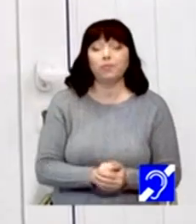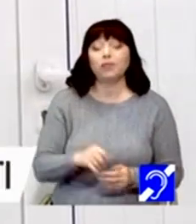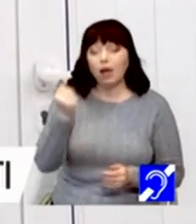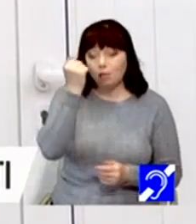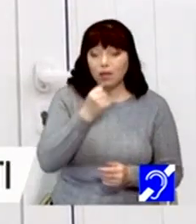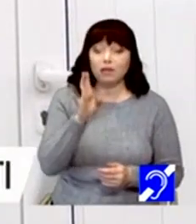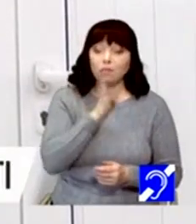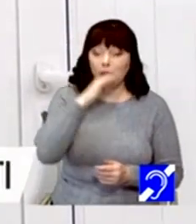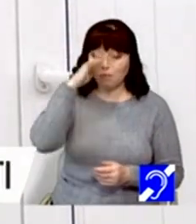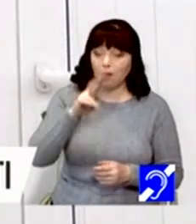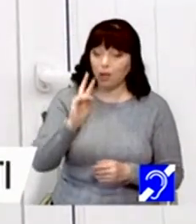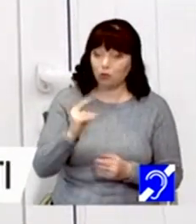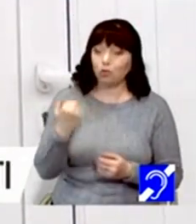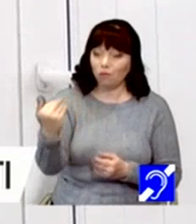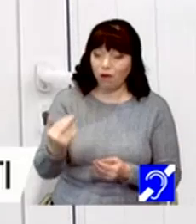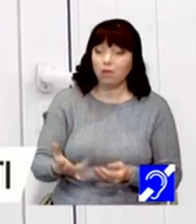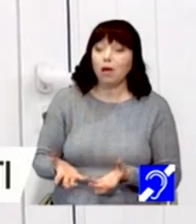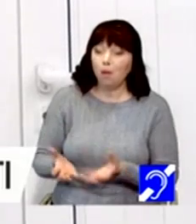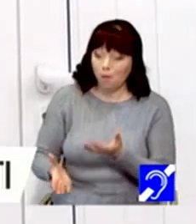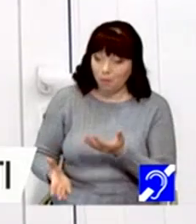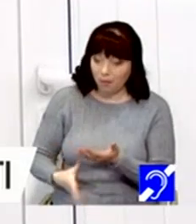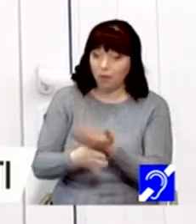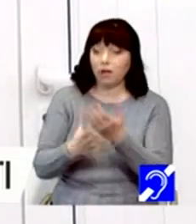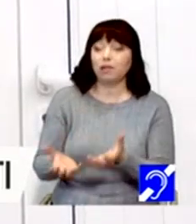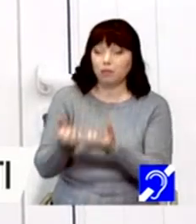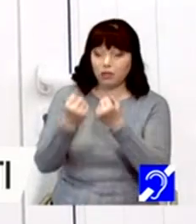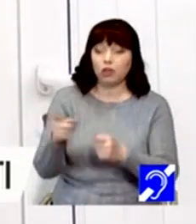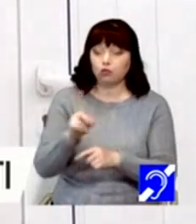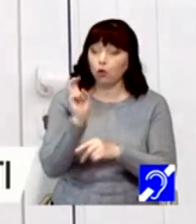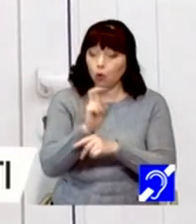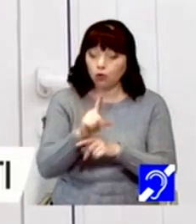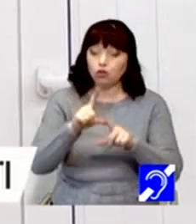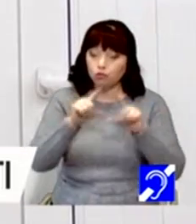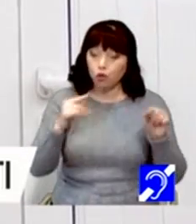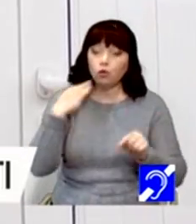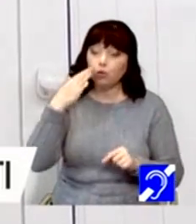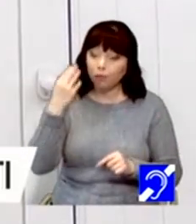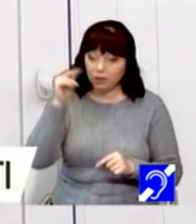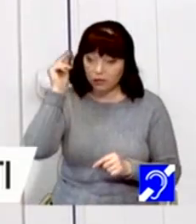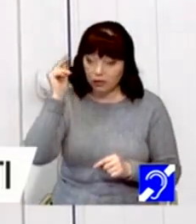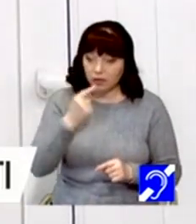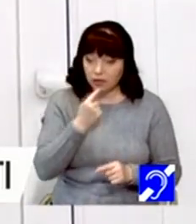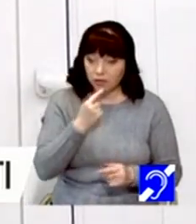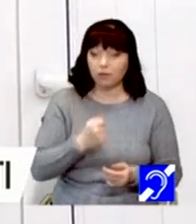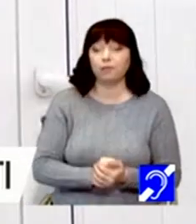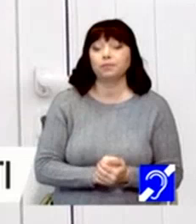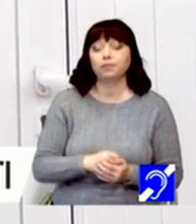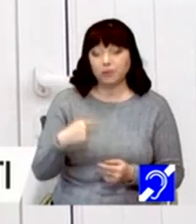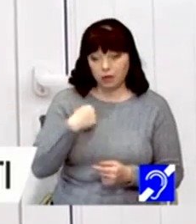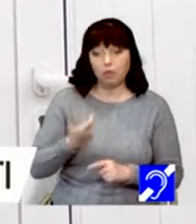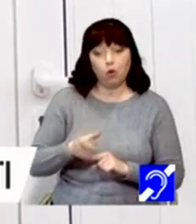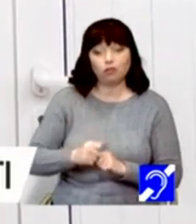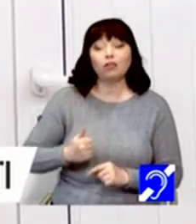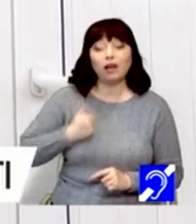care vă încurajează și vorbiți limba română a frecventat școlile de cu predare în limba română și pentru asta suntem